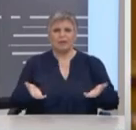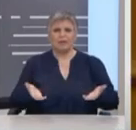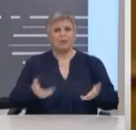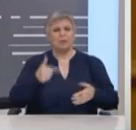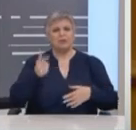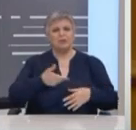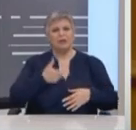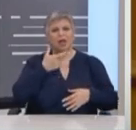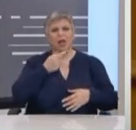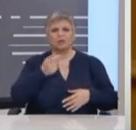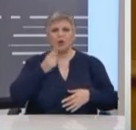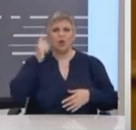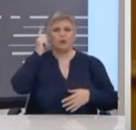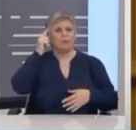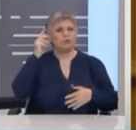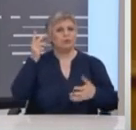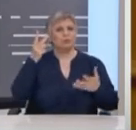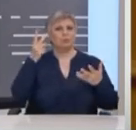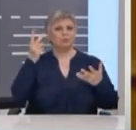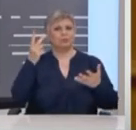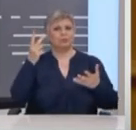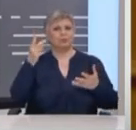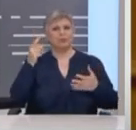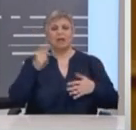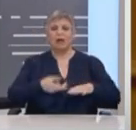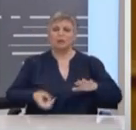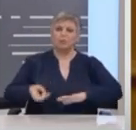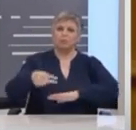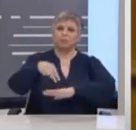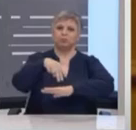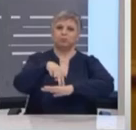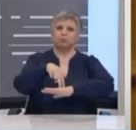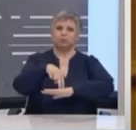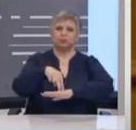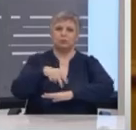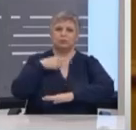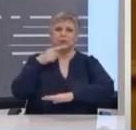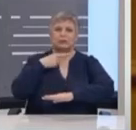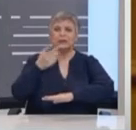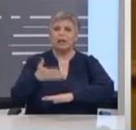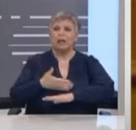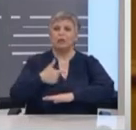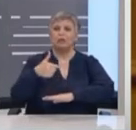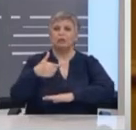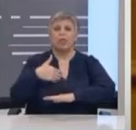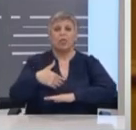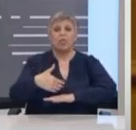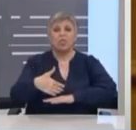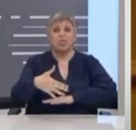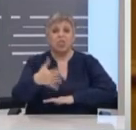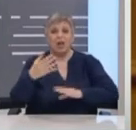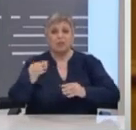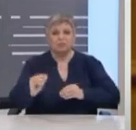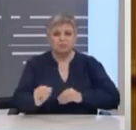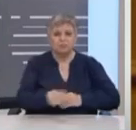καρδία ακόμη και πολιτική αρχηγή μικρότερων κομμάτων να ανεβαίνουν σε αυτό το βήμα και να μιλάνε για θερμά επεισόδια και για αδυναμία